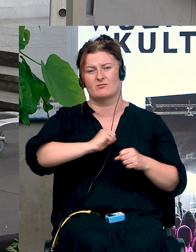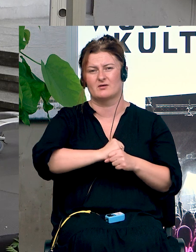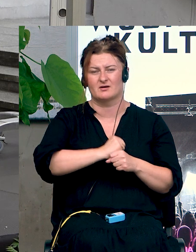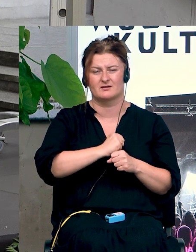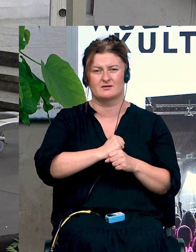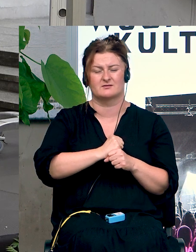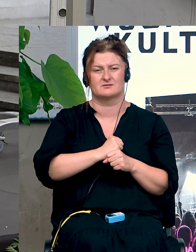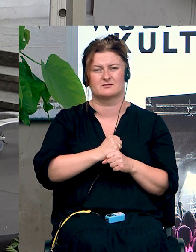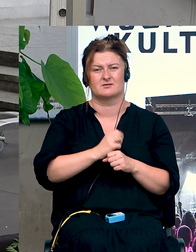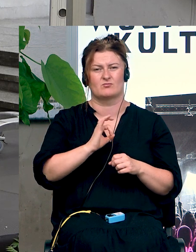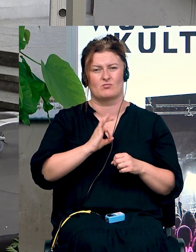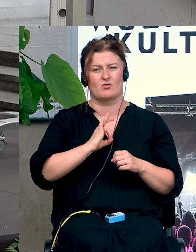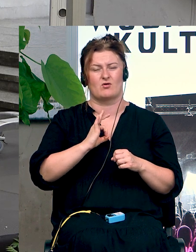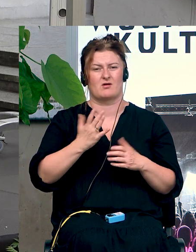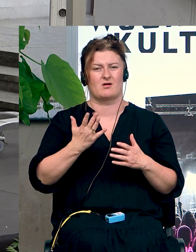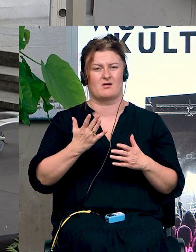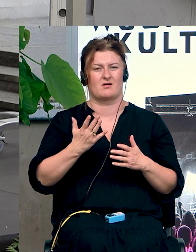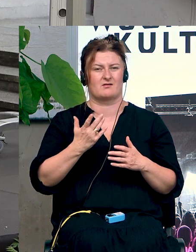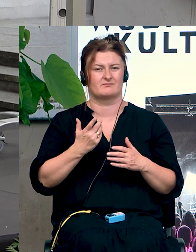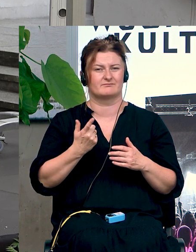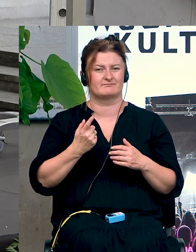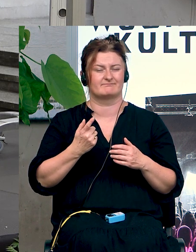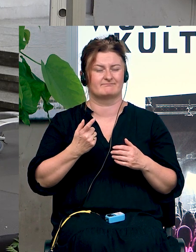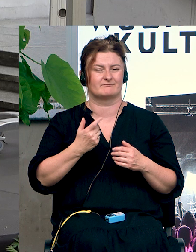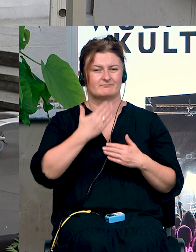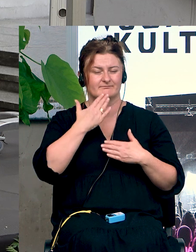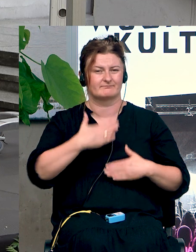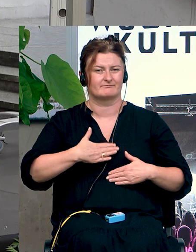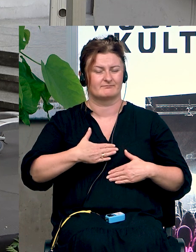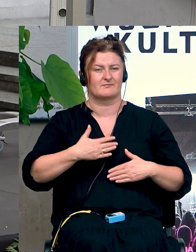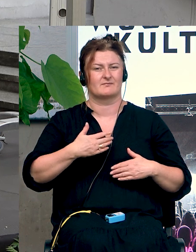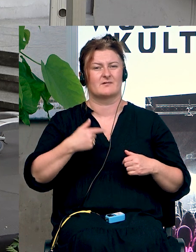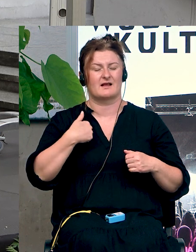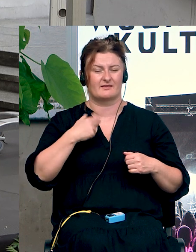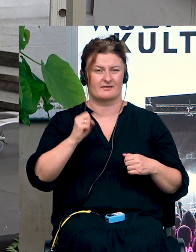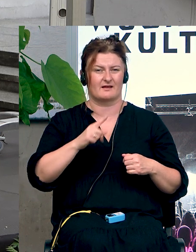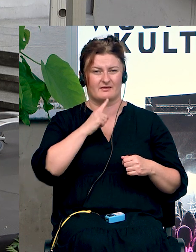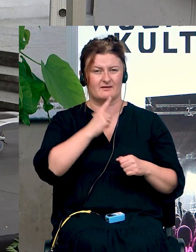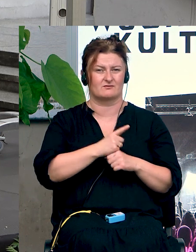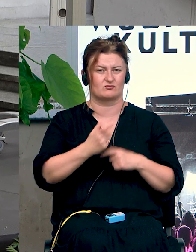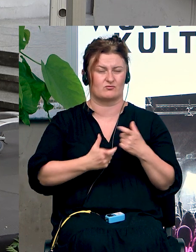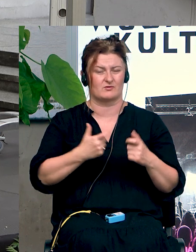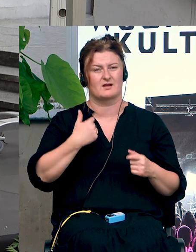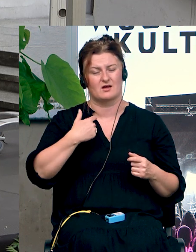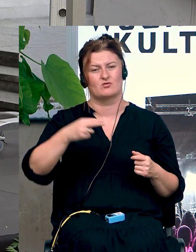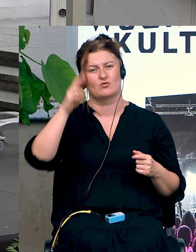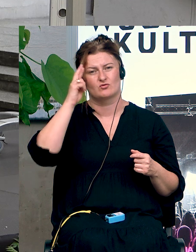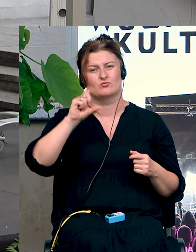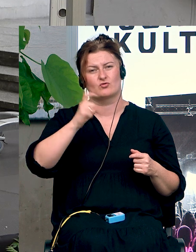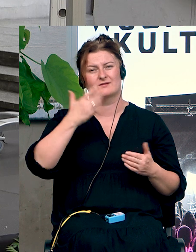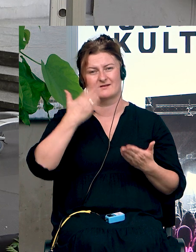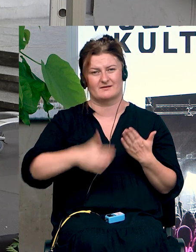мого покликання. Але я такий вибір зробила, я розумію, що я за це втратила і що втрачаю.